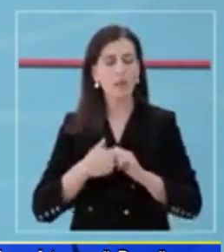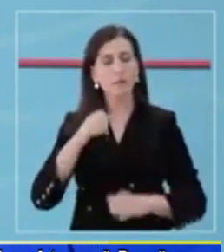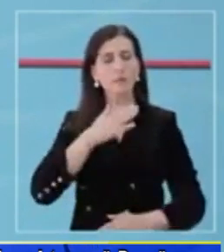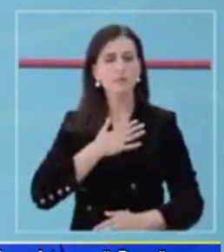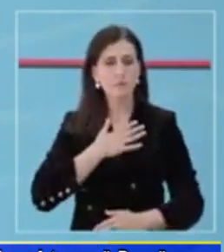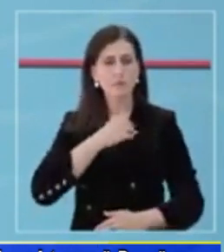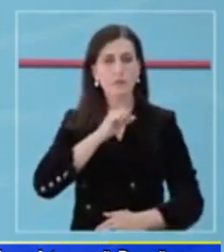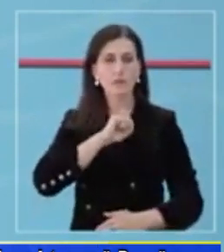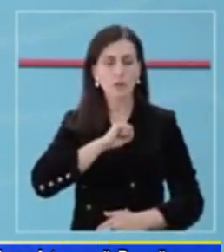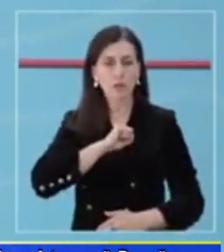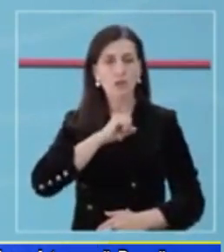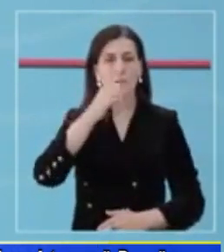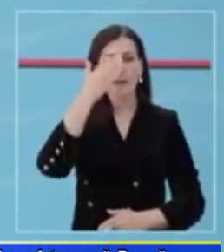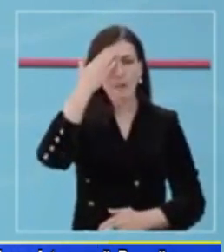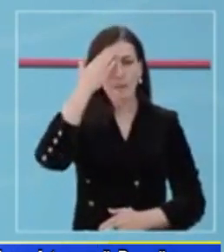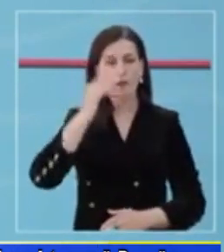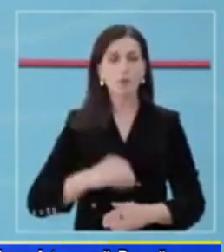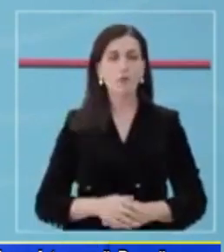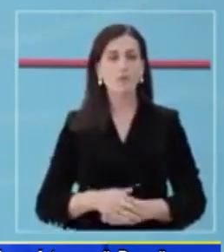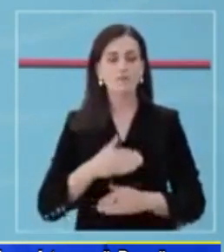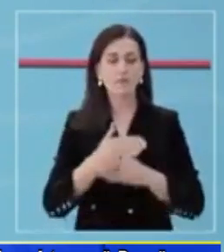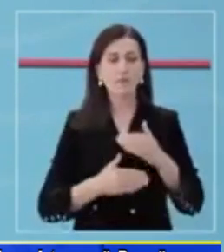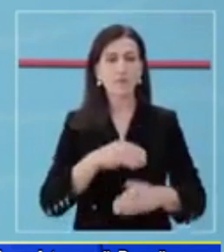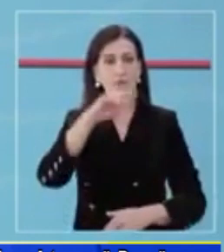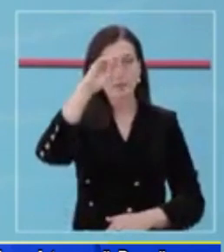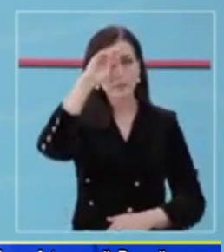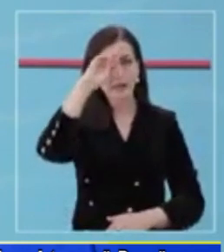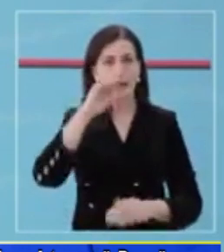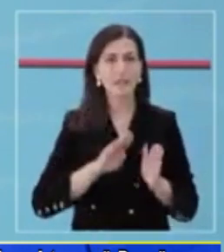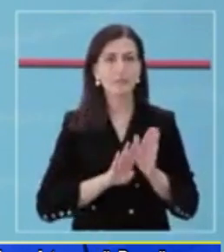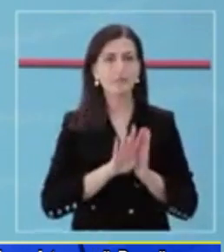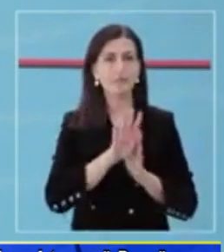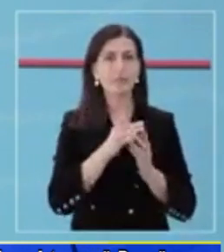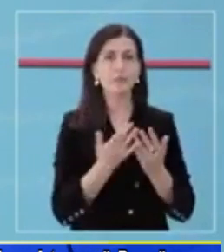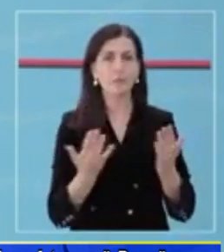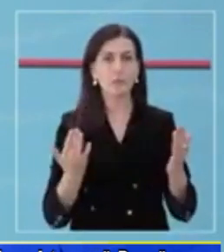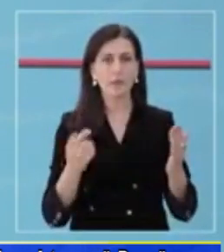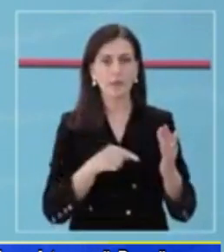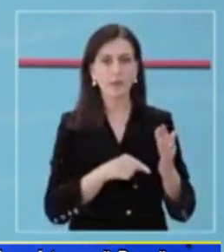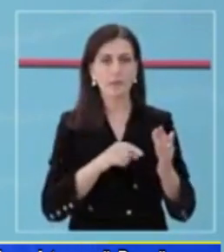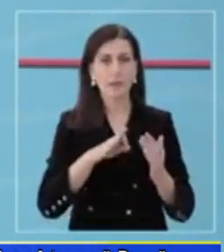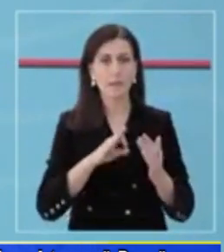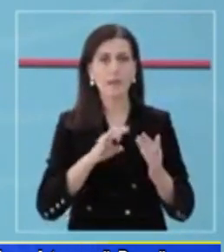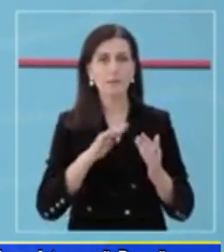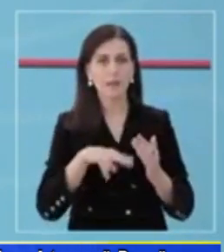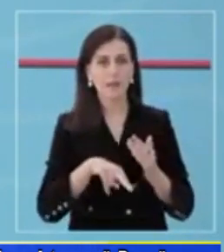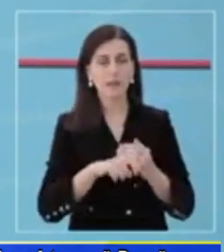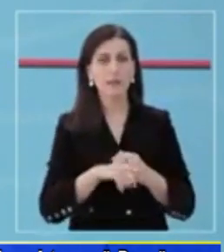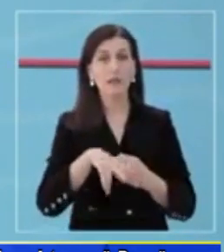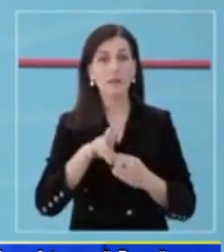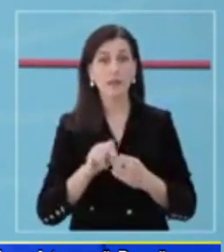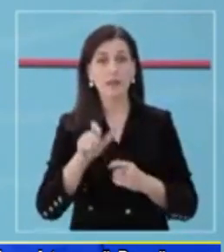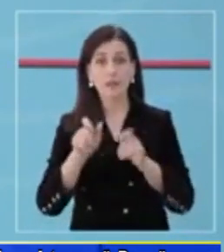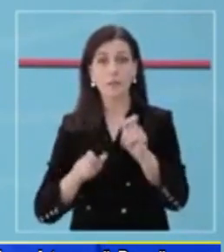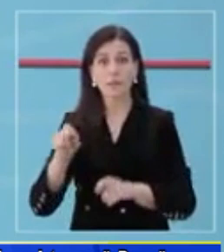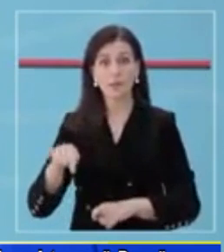me shenja klinika. Vjon të ketë shtrime të reja dhe rritje të rasteve në spitalin infektiv, ku aktualisht po trajtohen